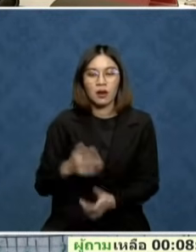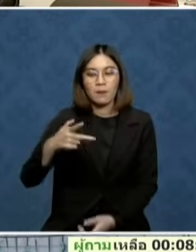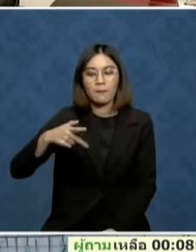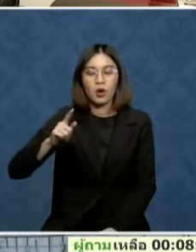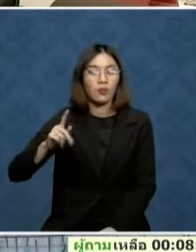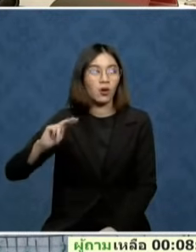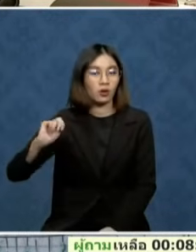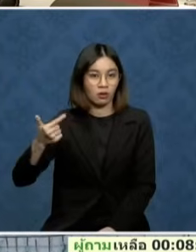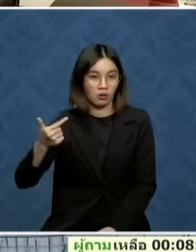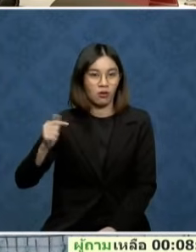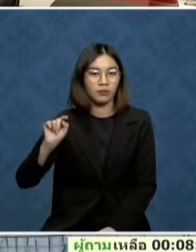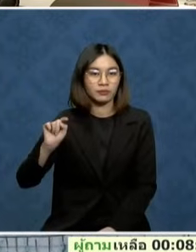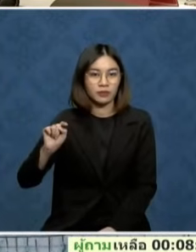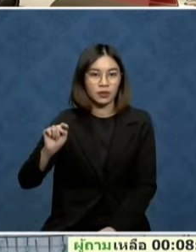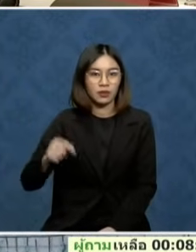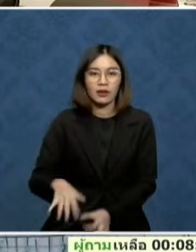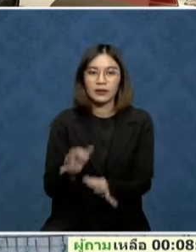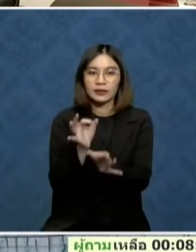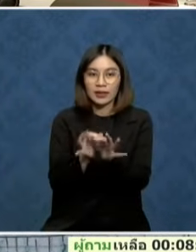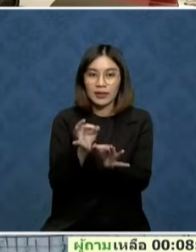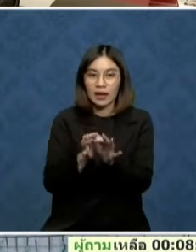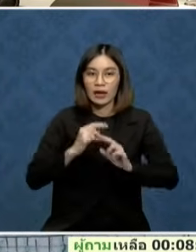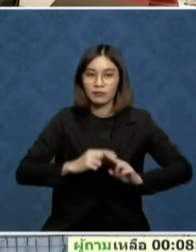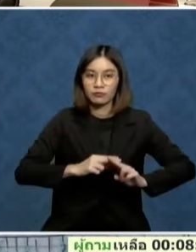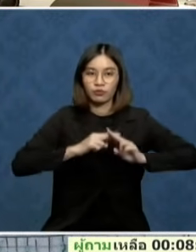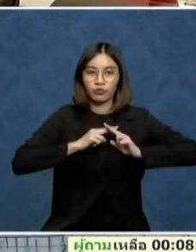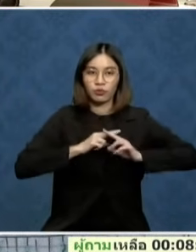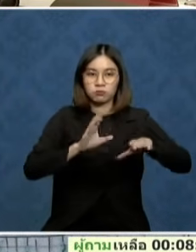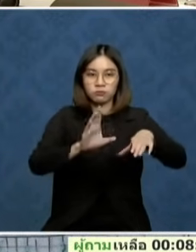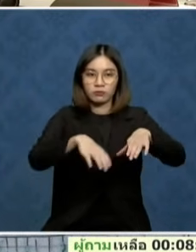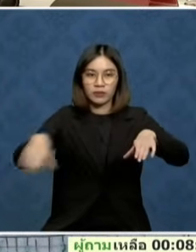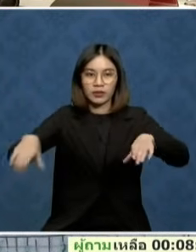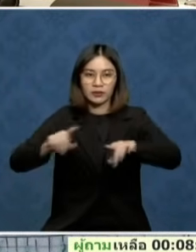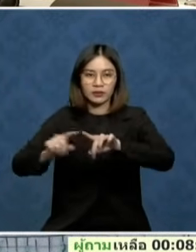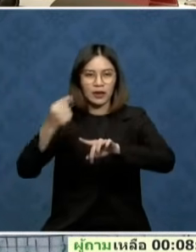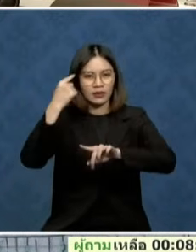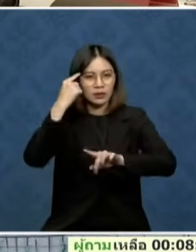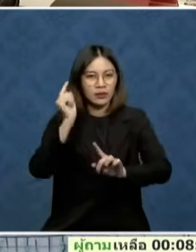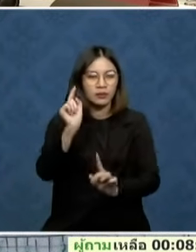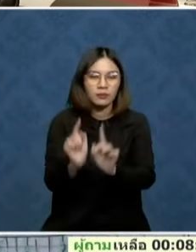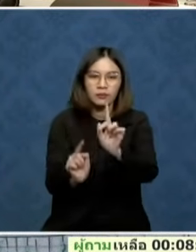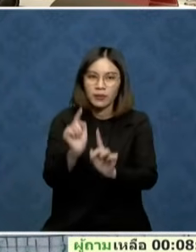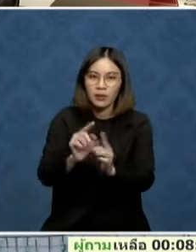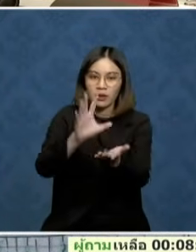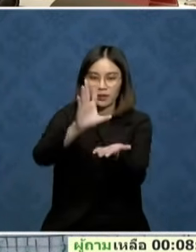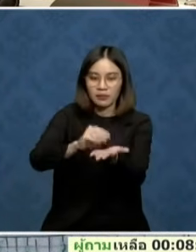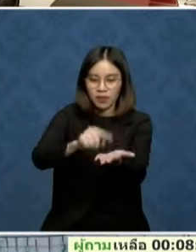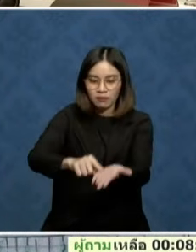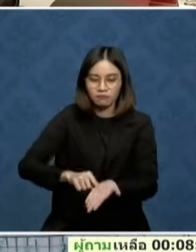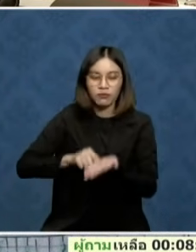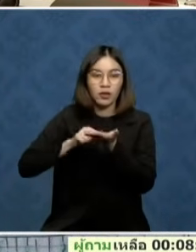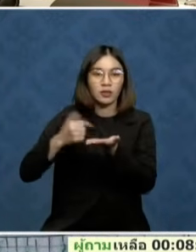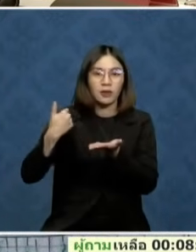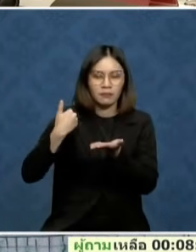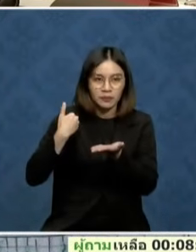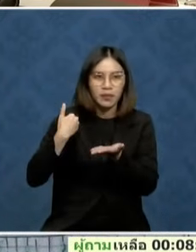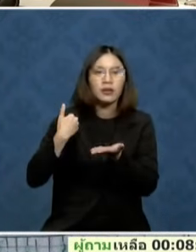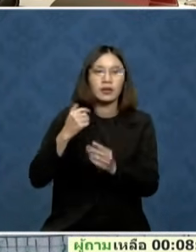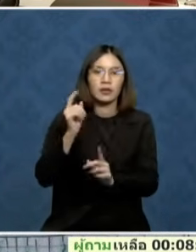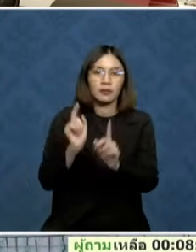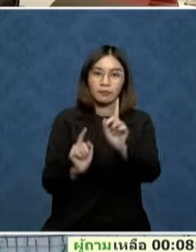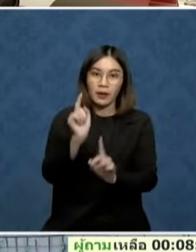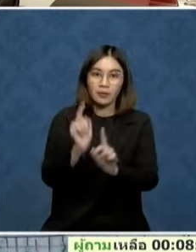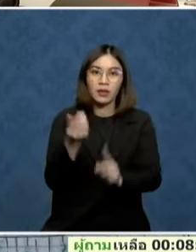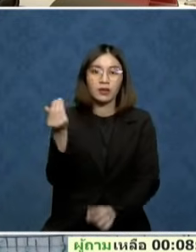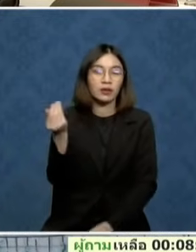ง.รวมทั้งธนาคารพาณิชย์หลายแห่งซึ่งได้ประเมินได้รับข้อมูลและได้เร่งประเมินว่